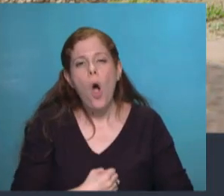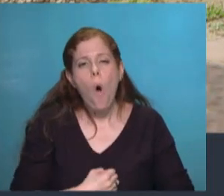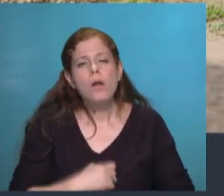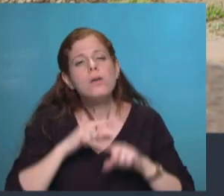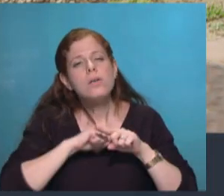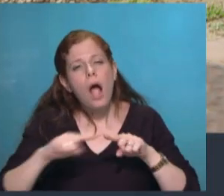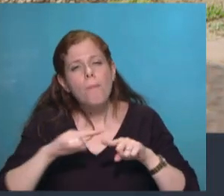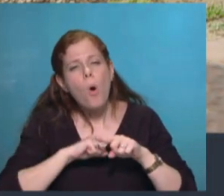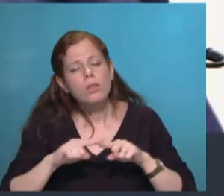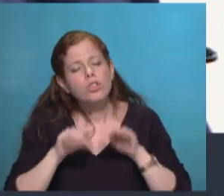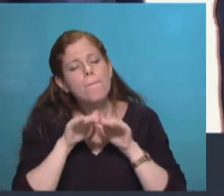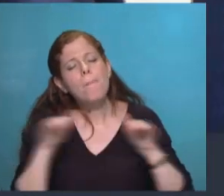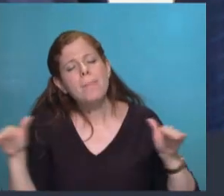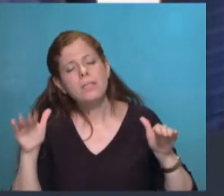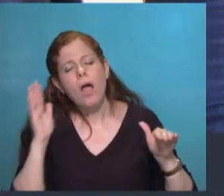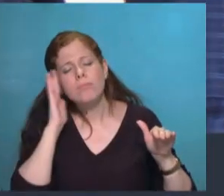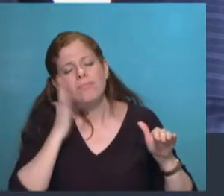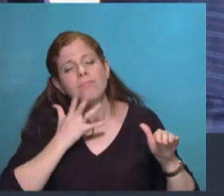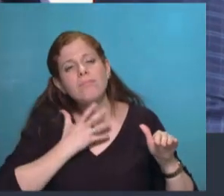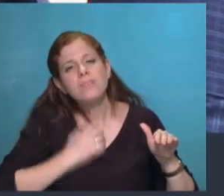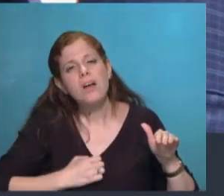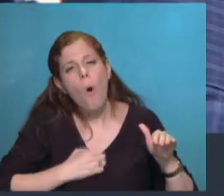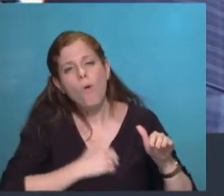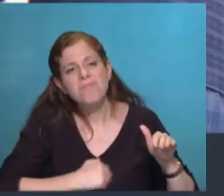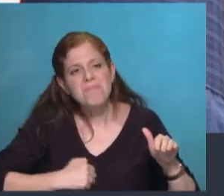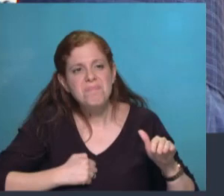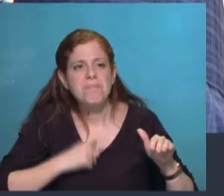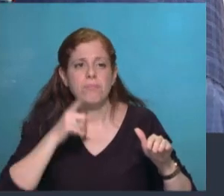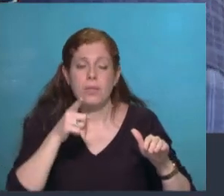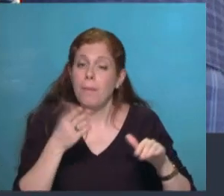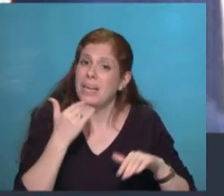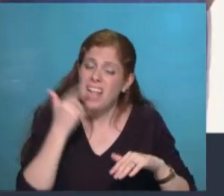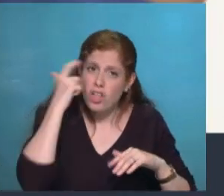במיטה. בישראל, זה, חשבתי שזה משהו אחר,